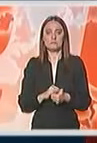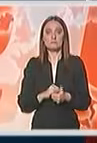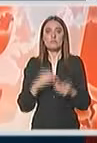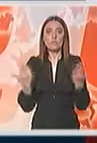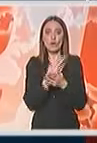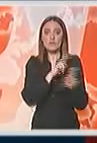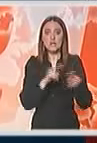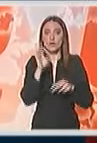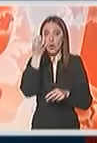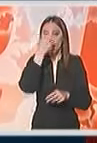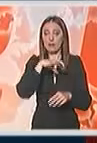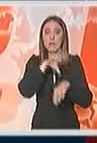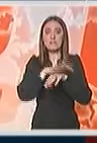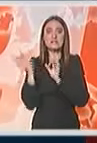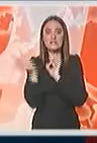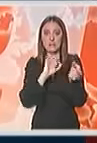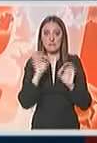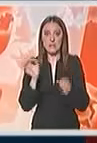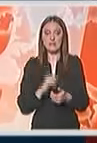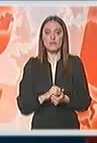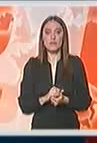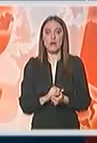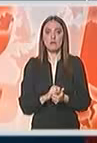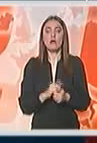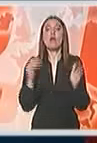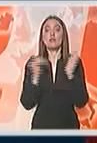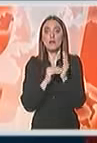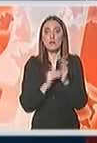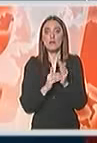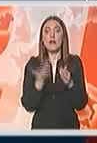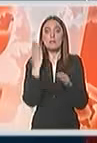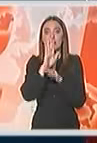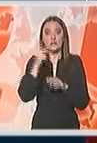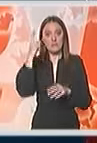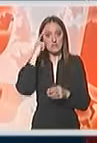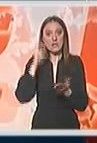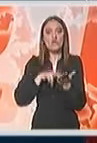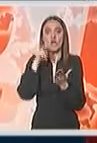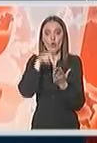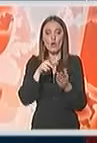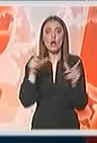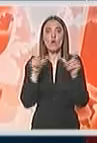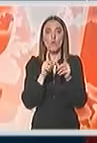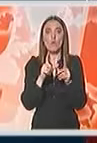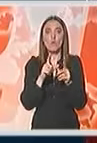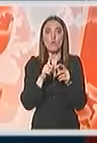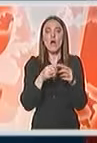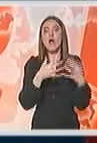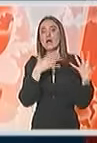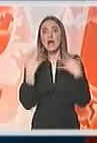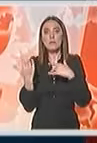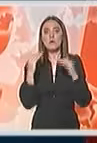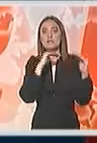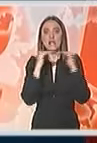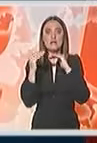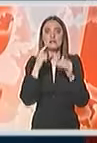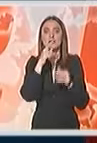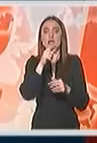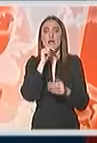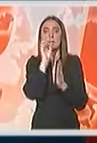Novi zakon o lekovima i medicinskim sredstvima treba da predstavlja značajan korak u harmonizaciji